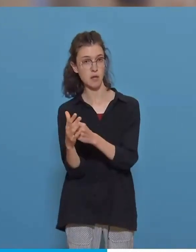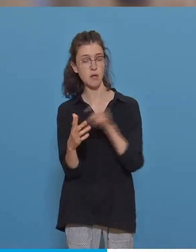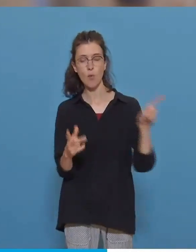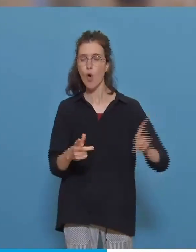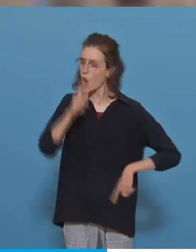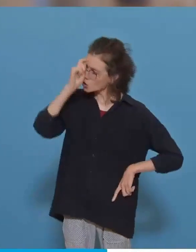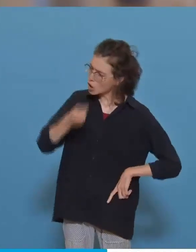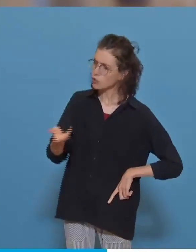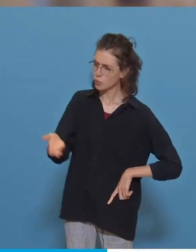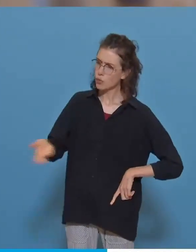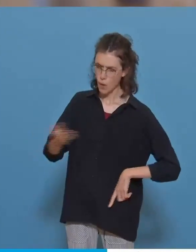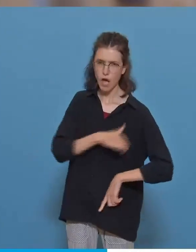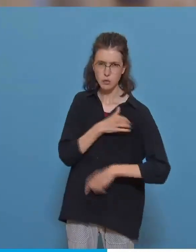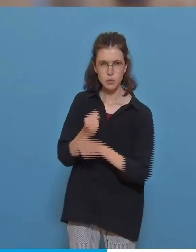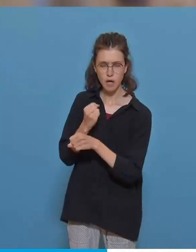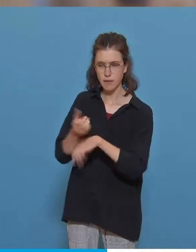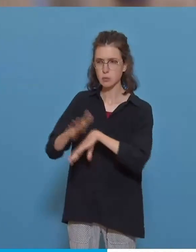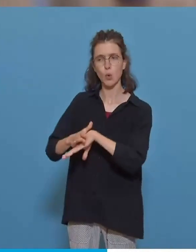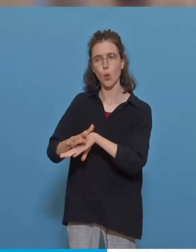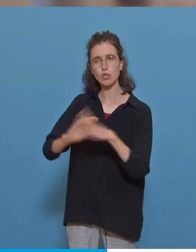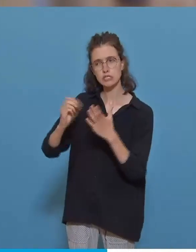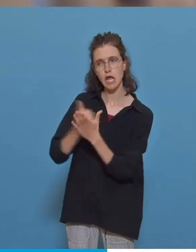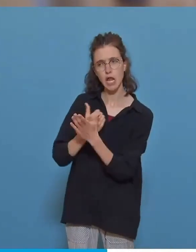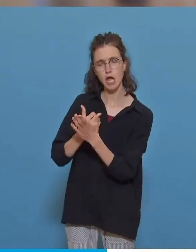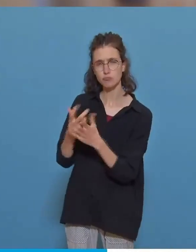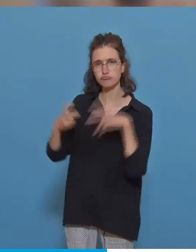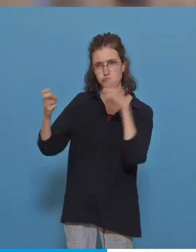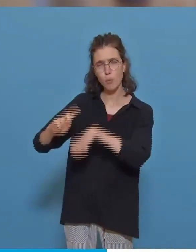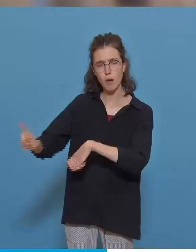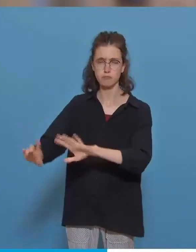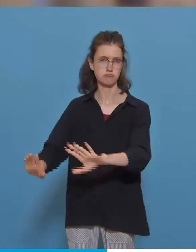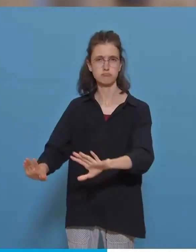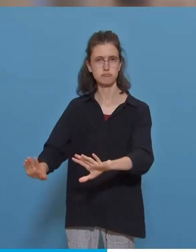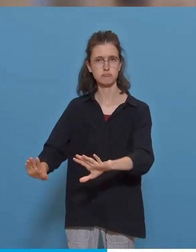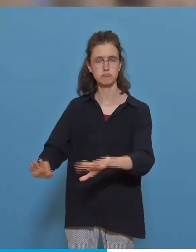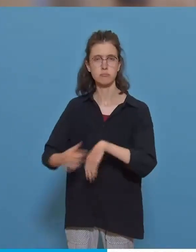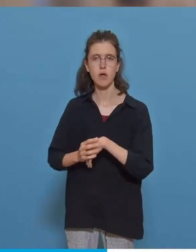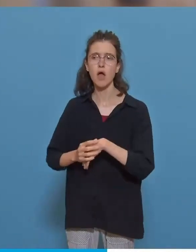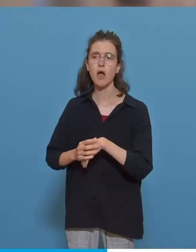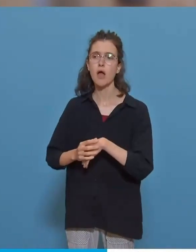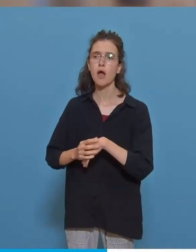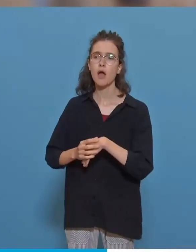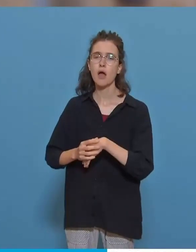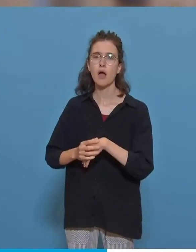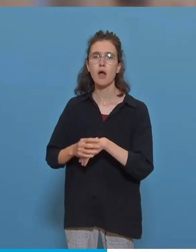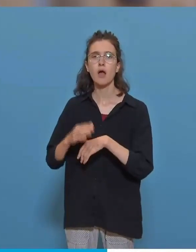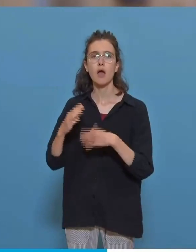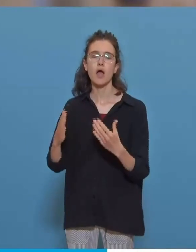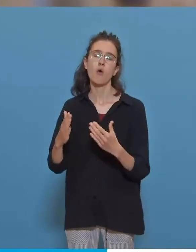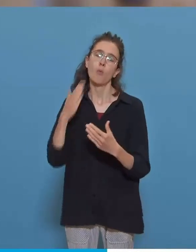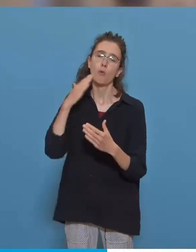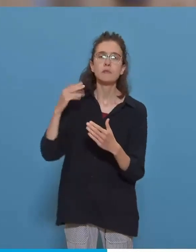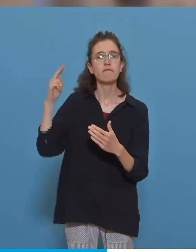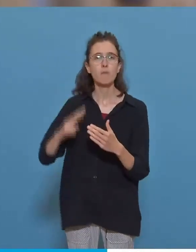paye. Quand on touche aux alentours de 1 500 € net par mois, nous pourrons apprécier. Et effectivement, pas d'embauche. » Et là-dessus, M. Huchet,